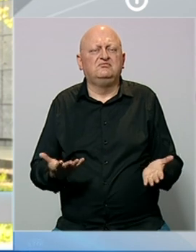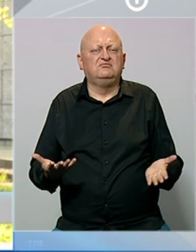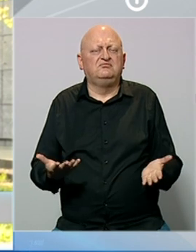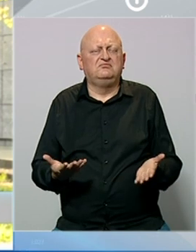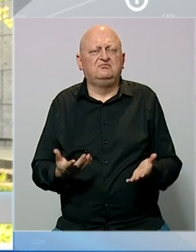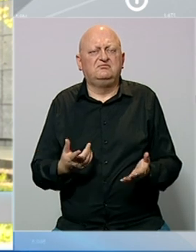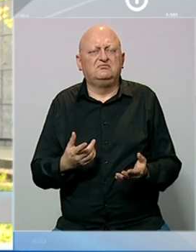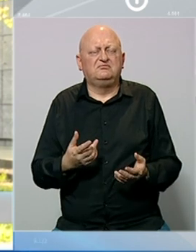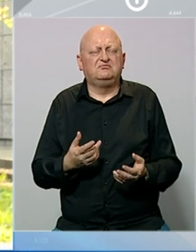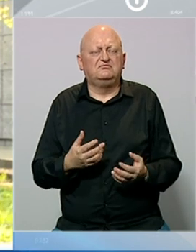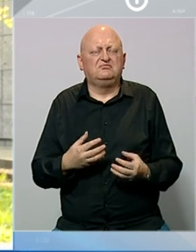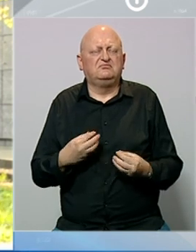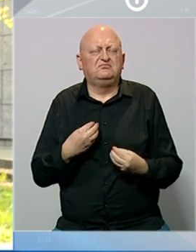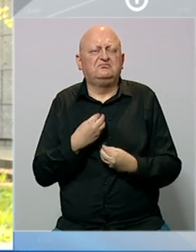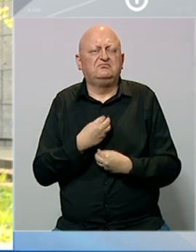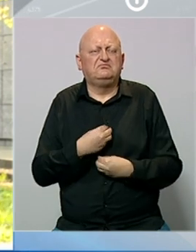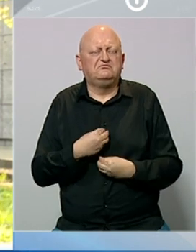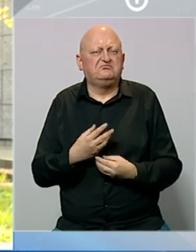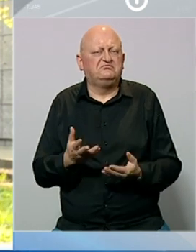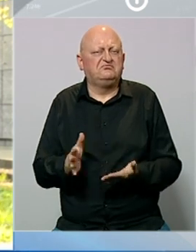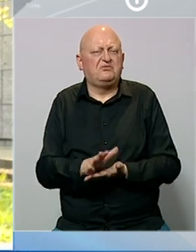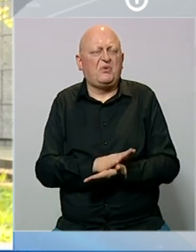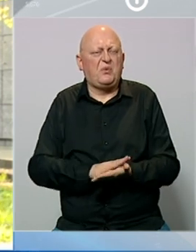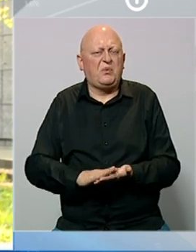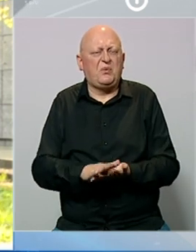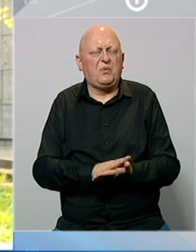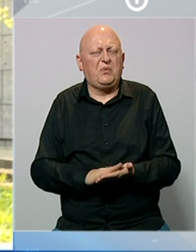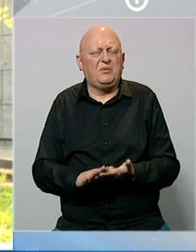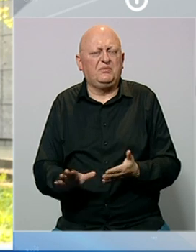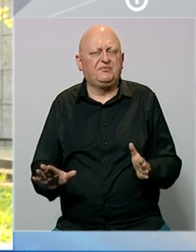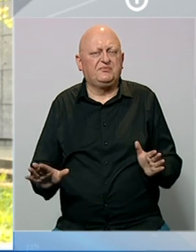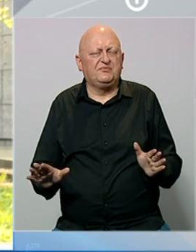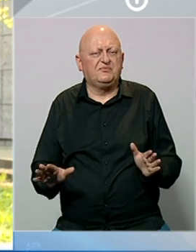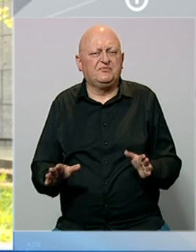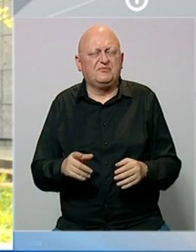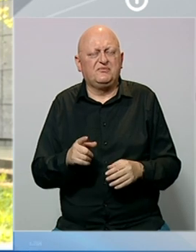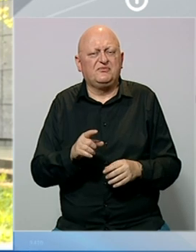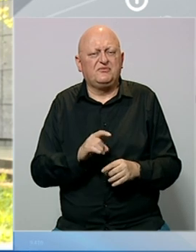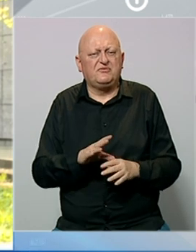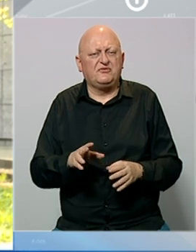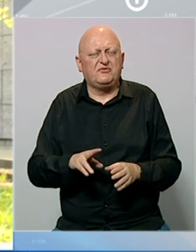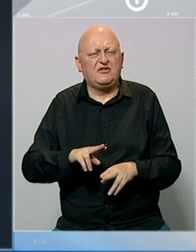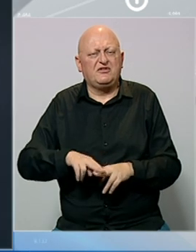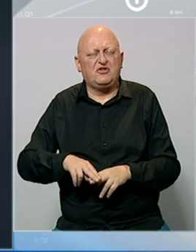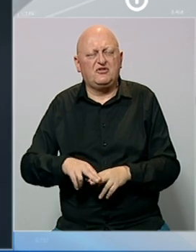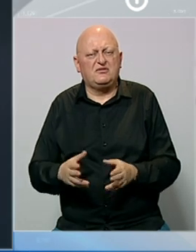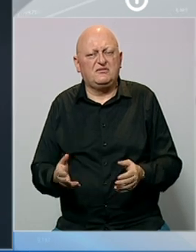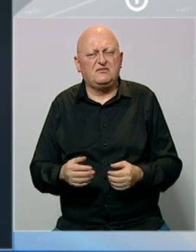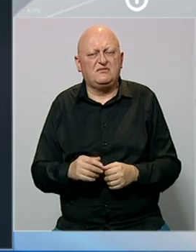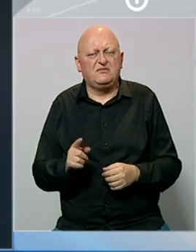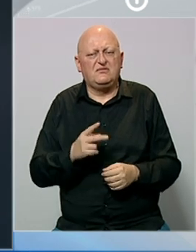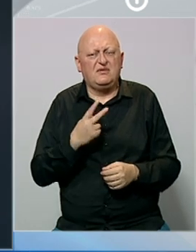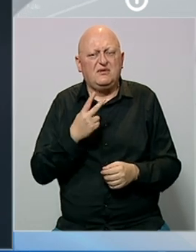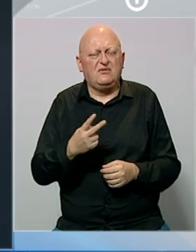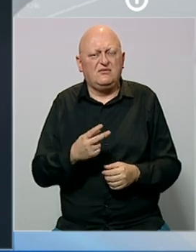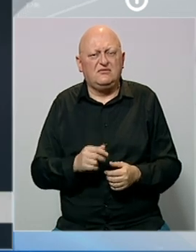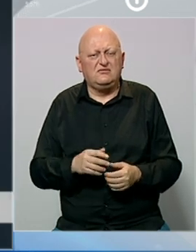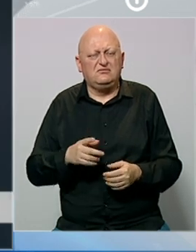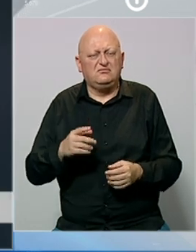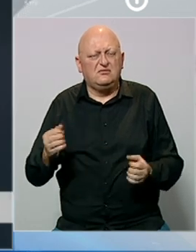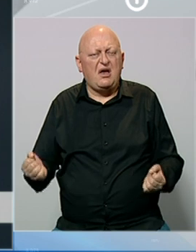jedna patetična doza emocije, racionalno je potpuno izostalo. Ne vidim neku pretjeranu